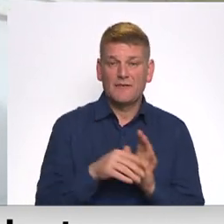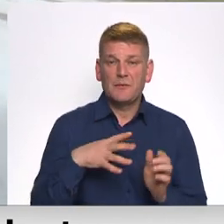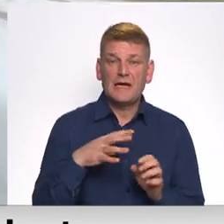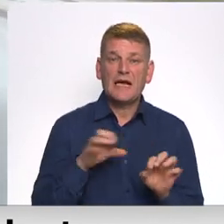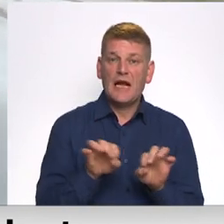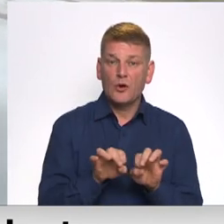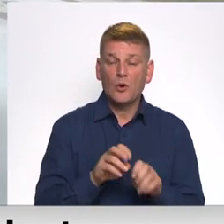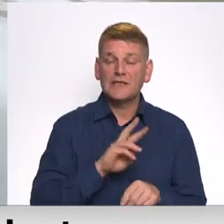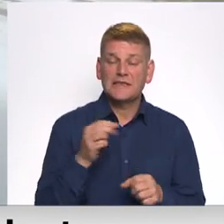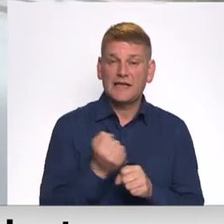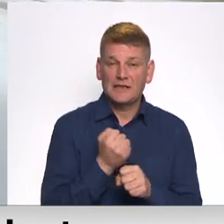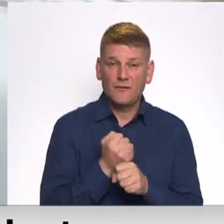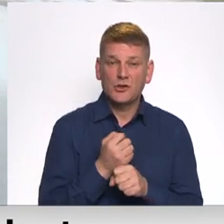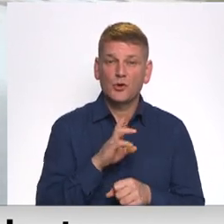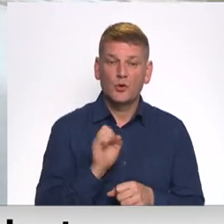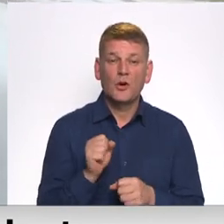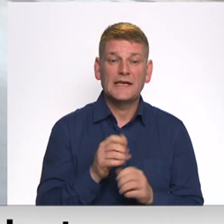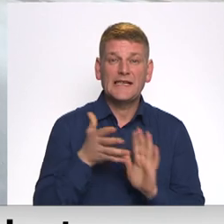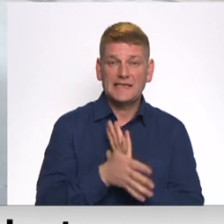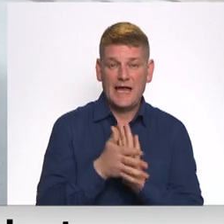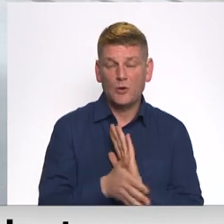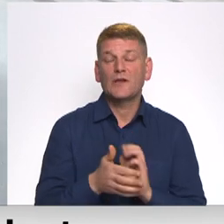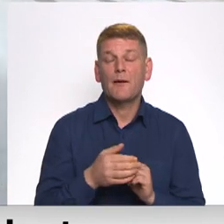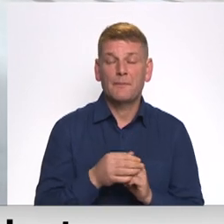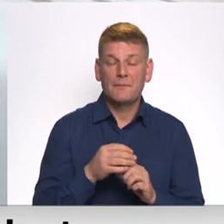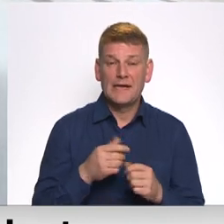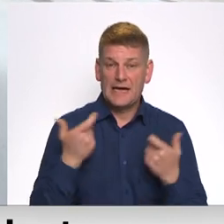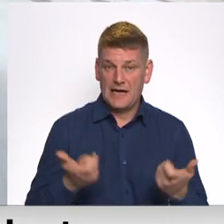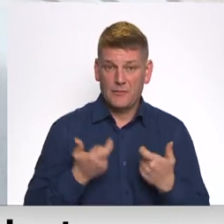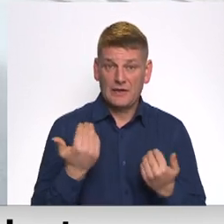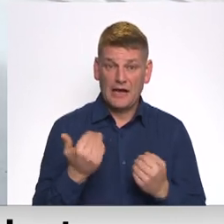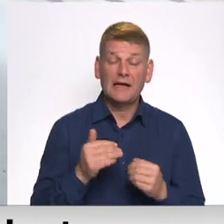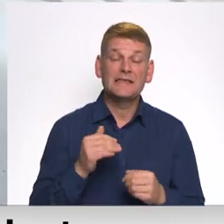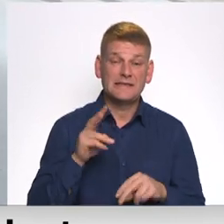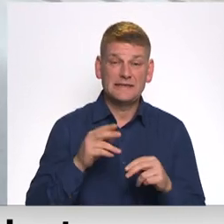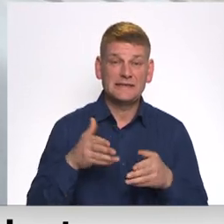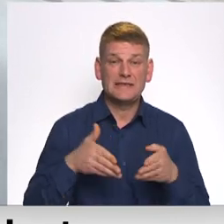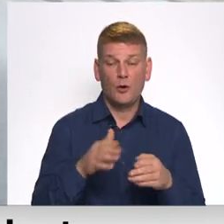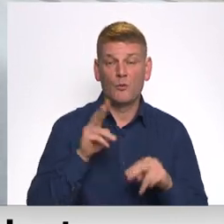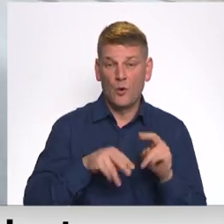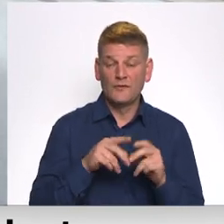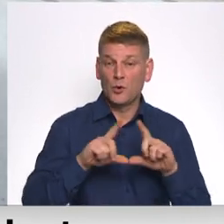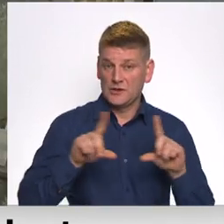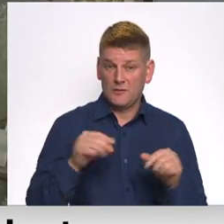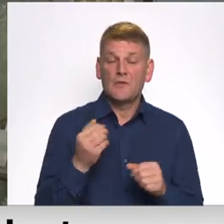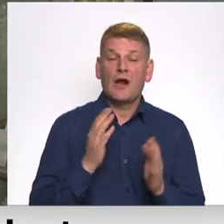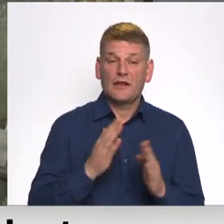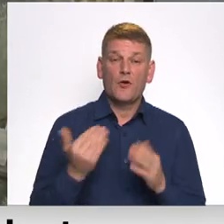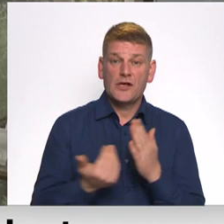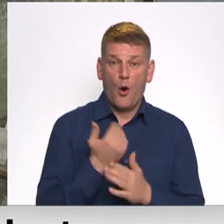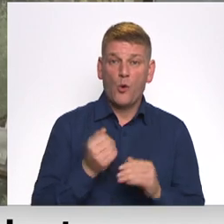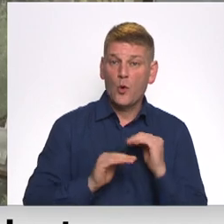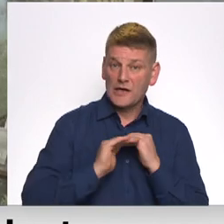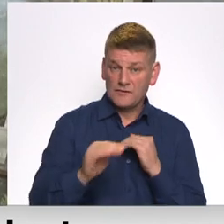granulas, kas gatavotas no izlietotām riepām. Tagad ceļbūves uzņēmumā gatavo jaunu asfaltu, kuram